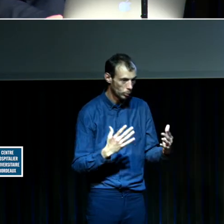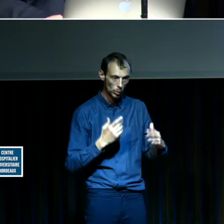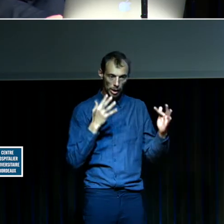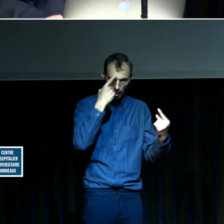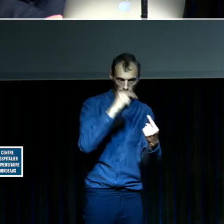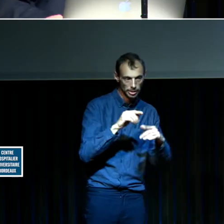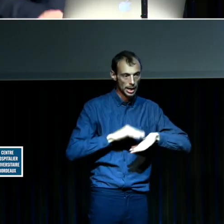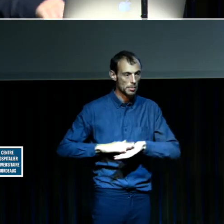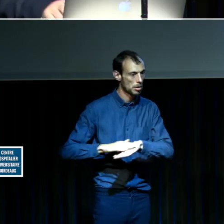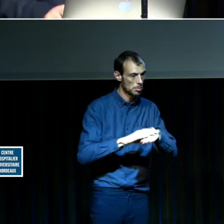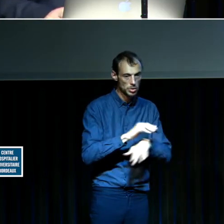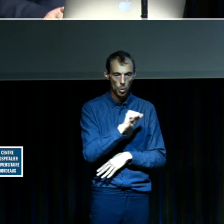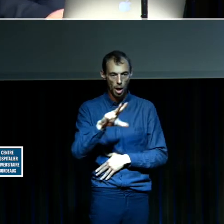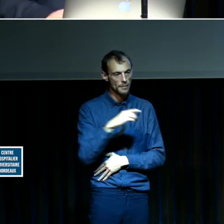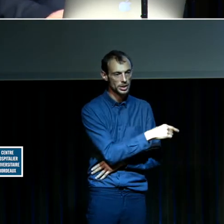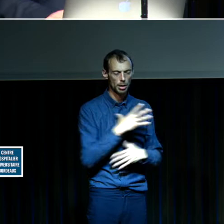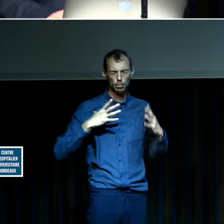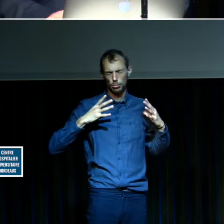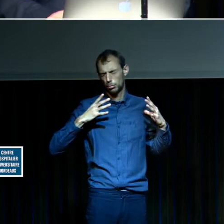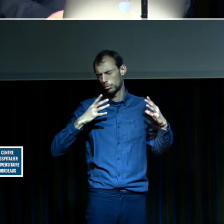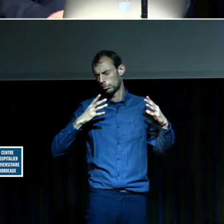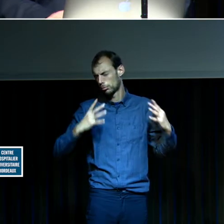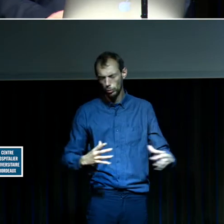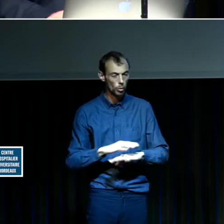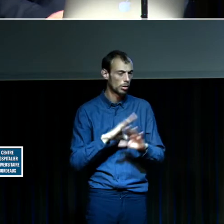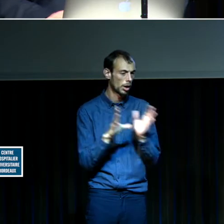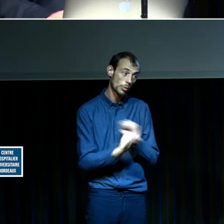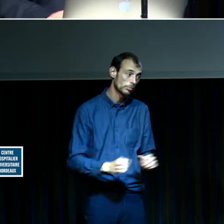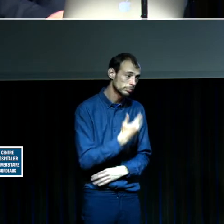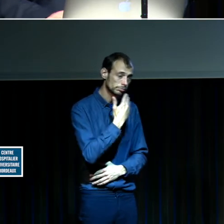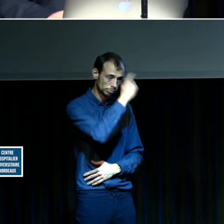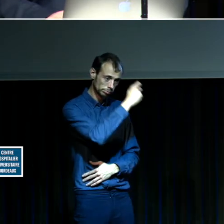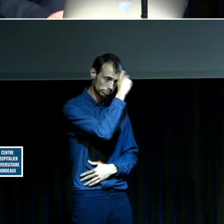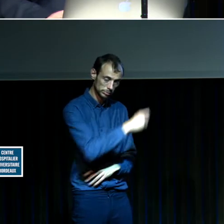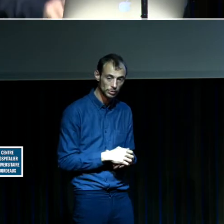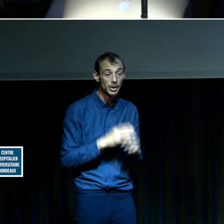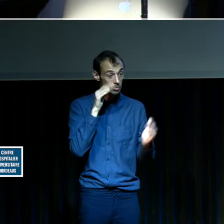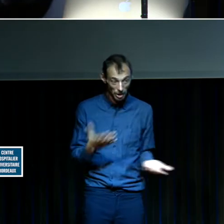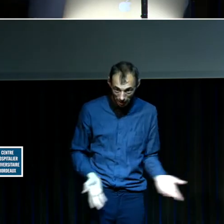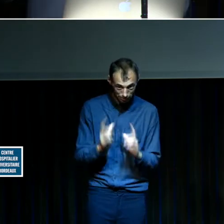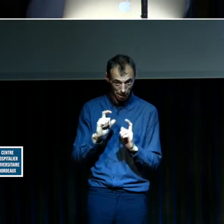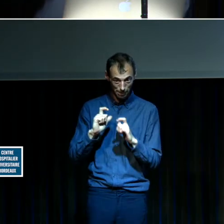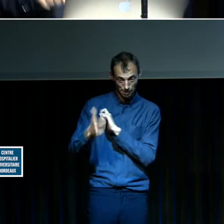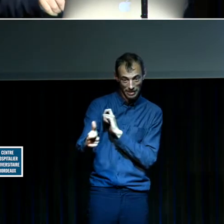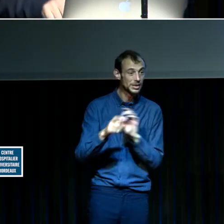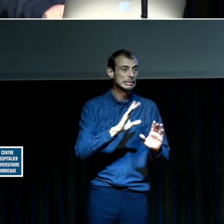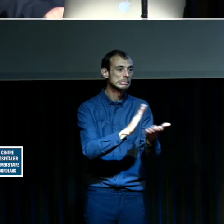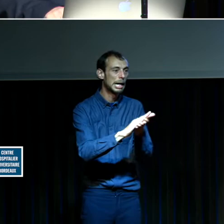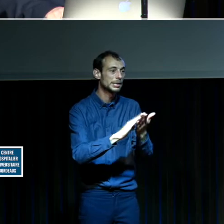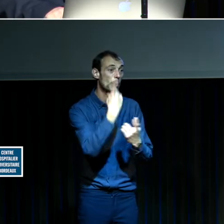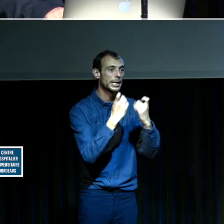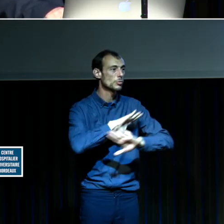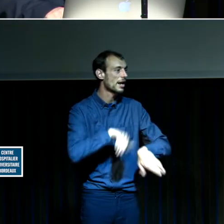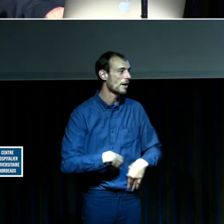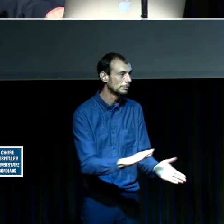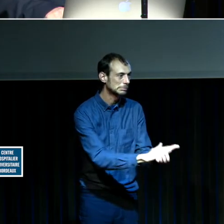public des accidents vasculaires cérébraux. Voilà, donc je passe maintenant la parole tout de suite. Non, les questions, c'est à la fin, je regrette.